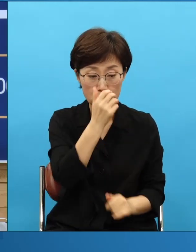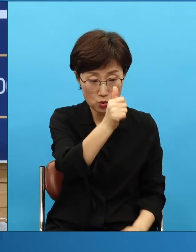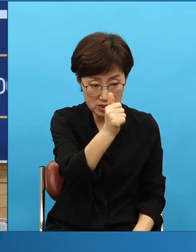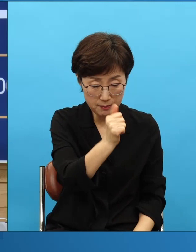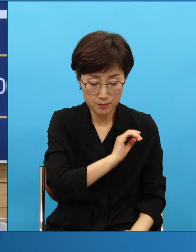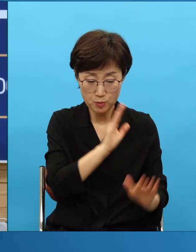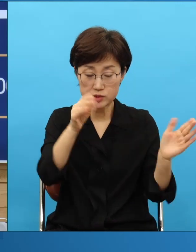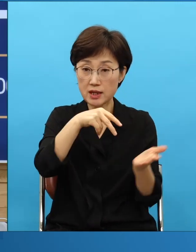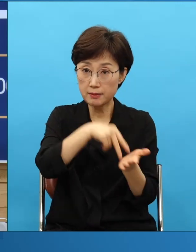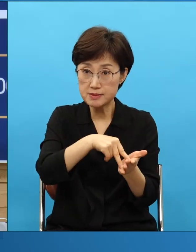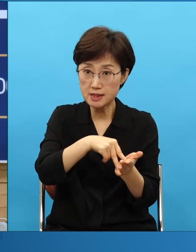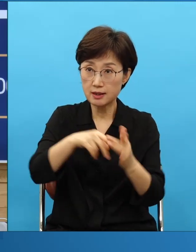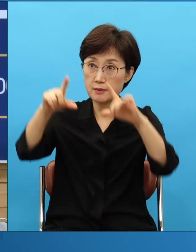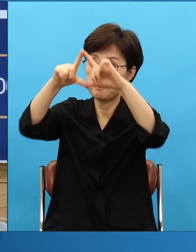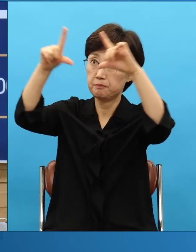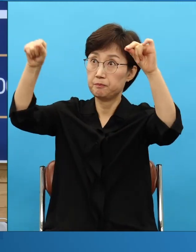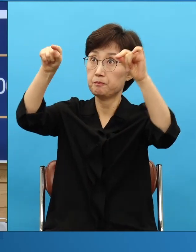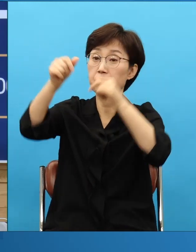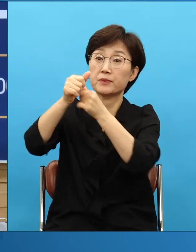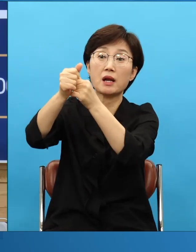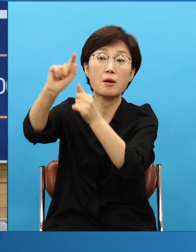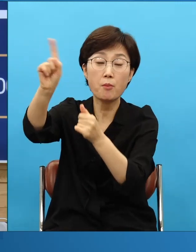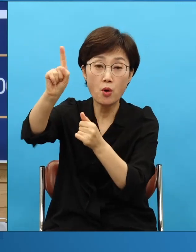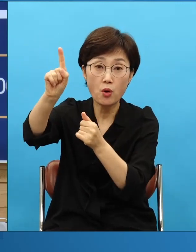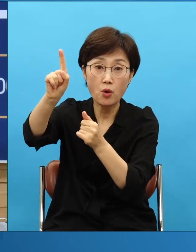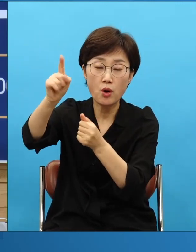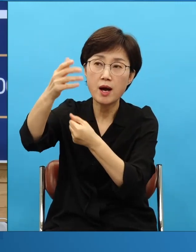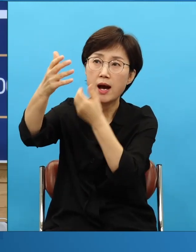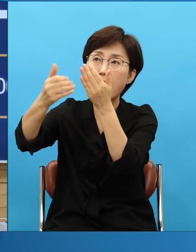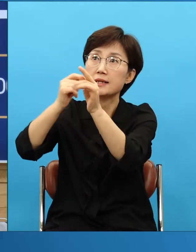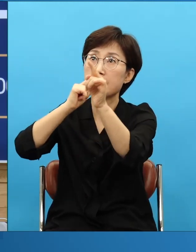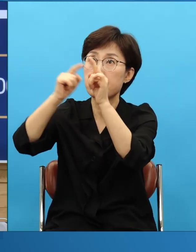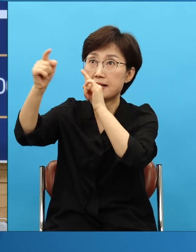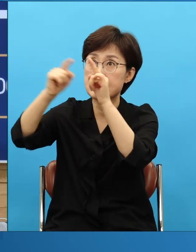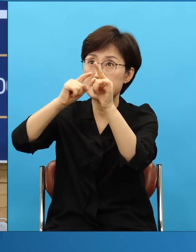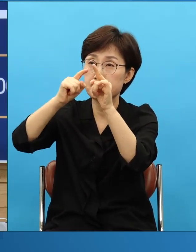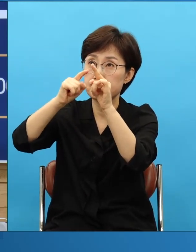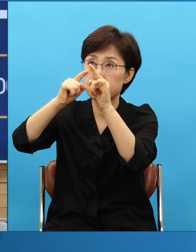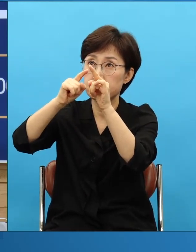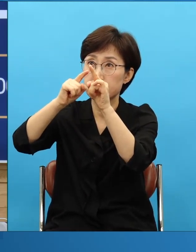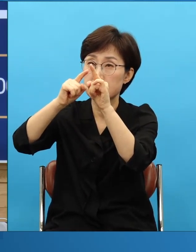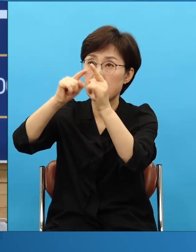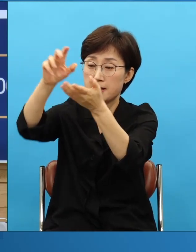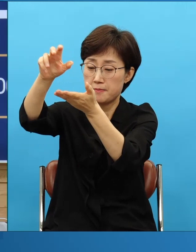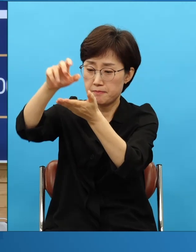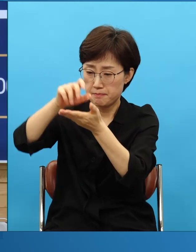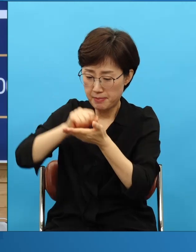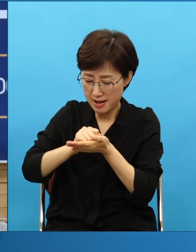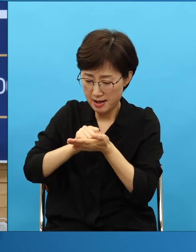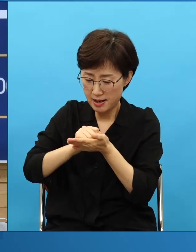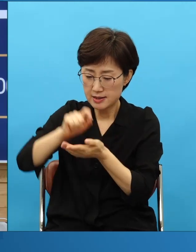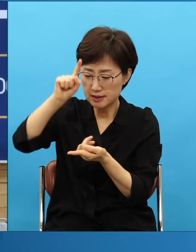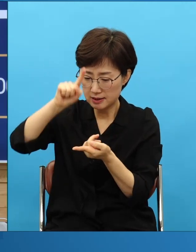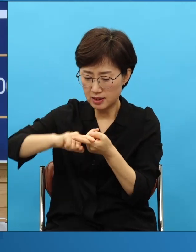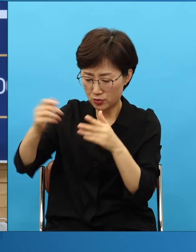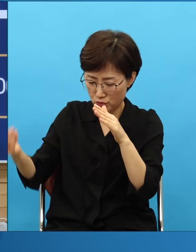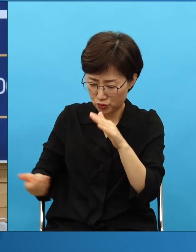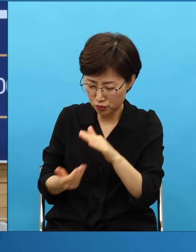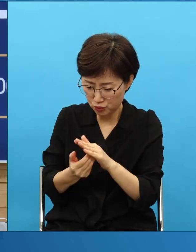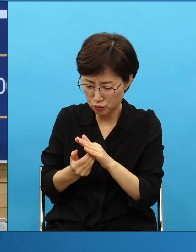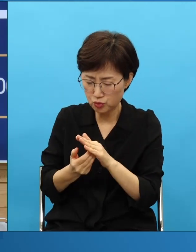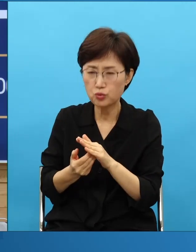Egypt? 정확하게 예언된 대로 하나님의 말씀이 성취된 거예요. Just as it was prophecy, we see 그렇죠. the fulfillment of God's word.